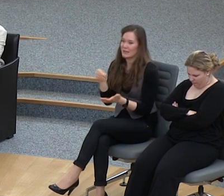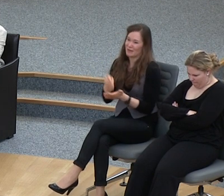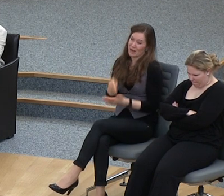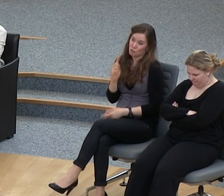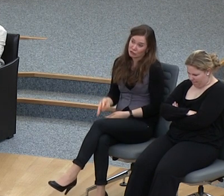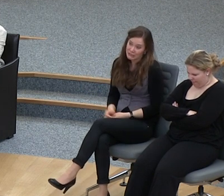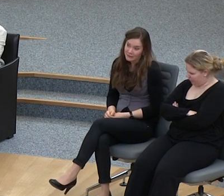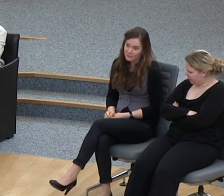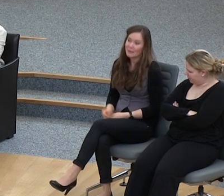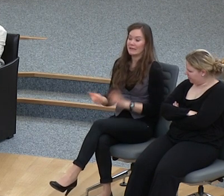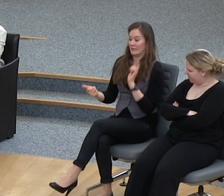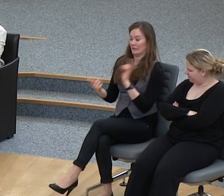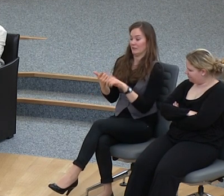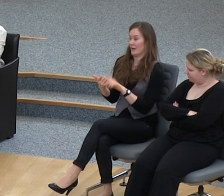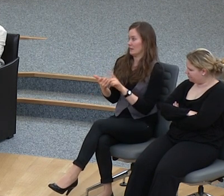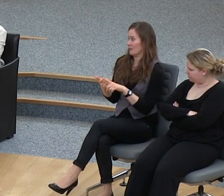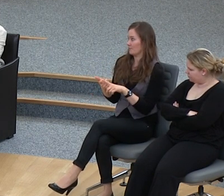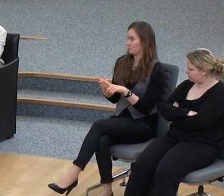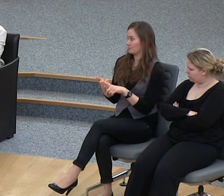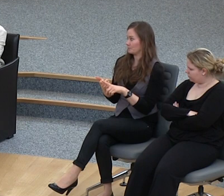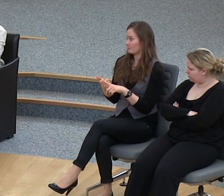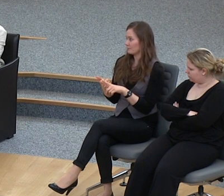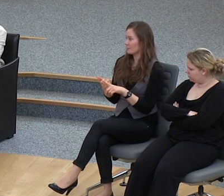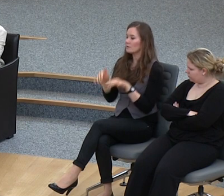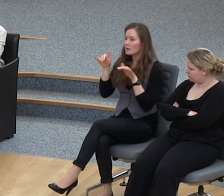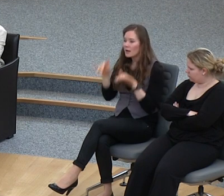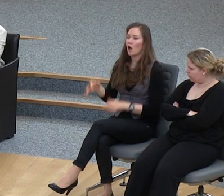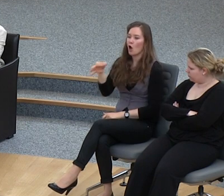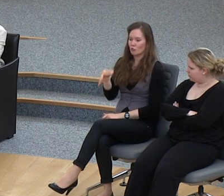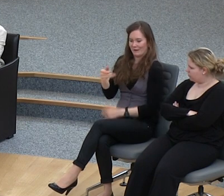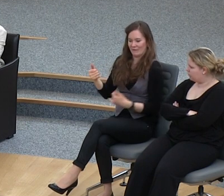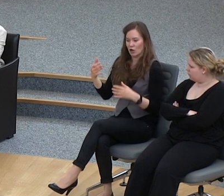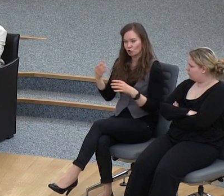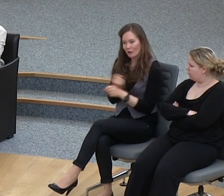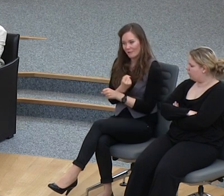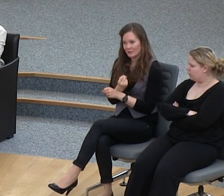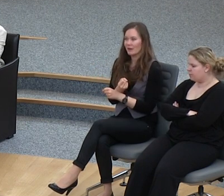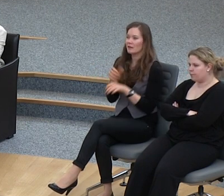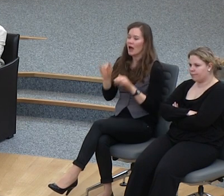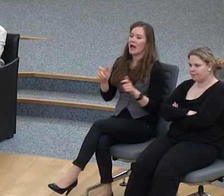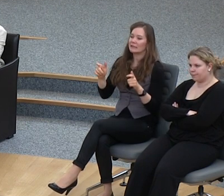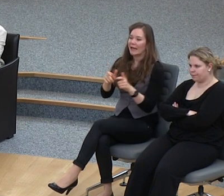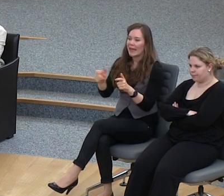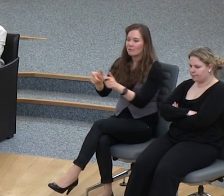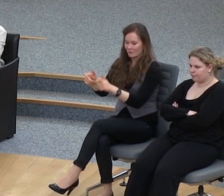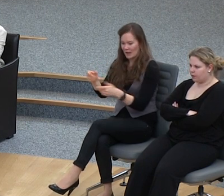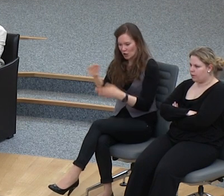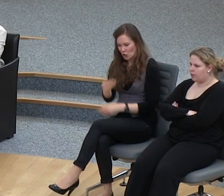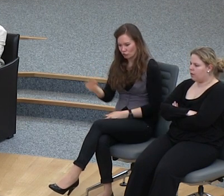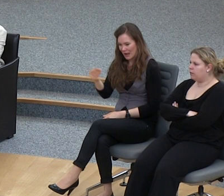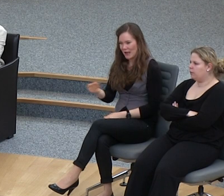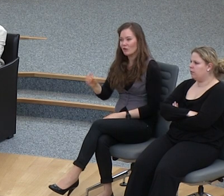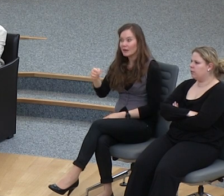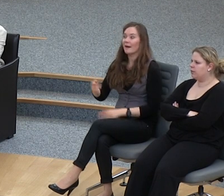eine. Aber das zweite ist auch, wie wir in der Kommune es schaffen, Gremien so zu gestalten,